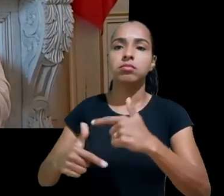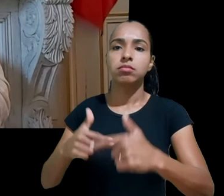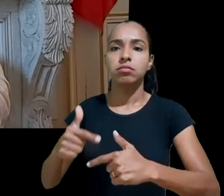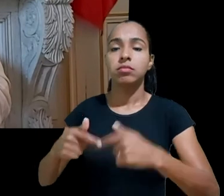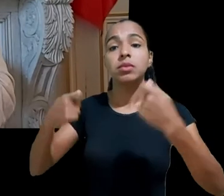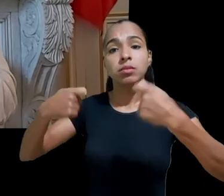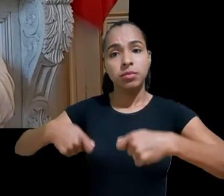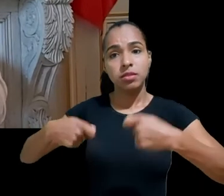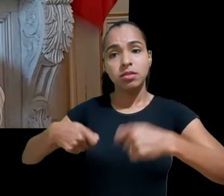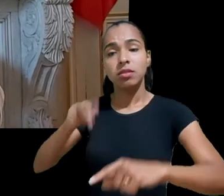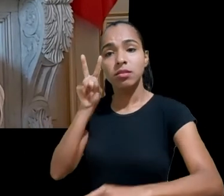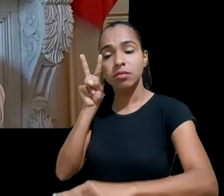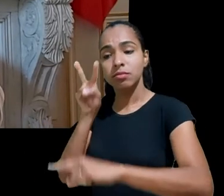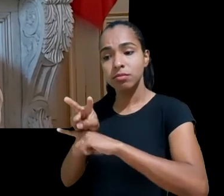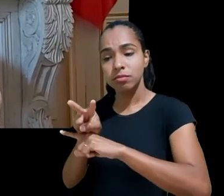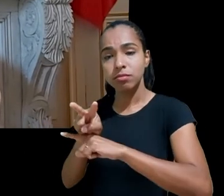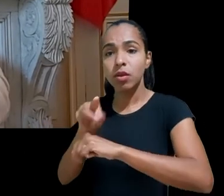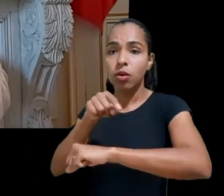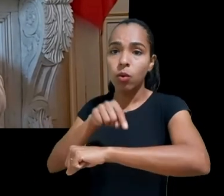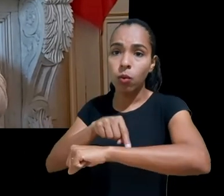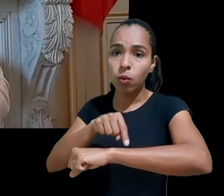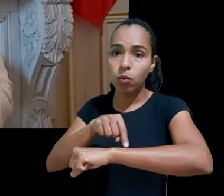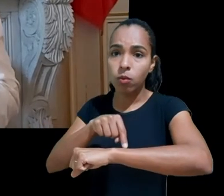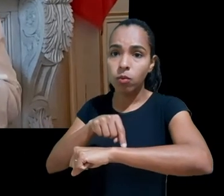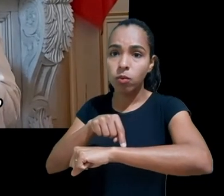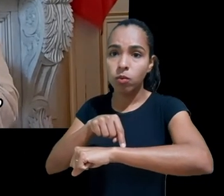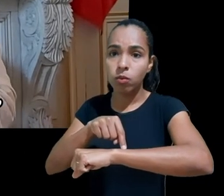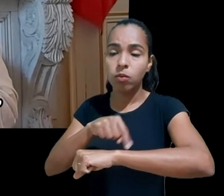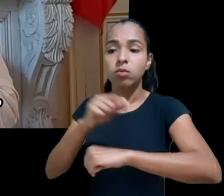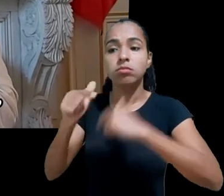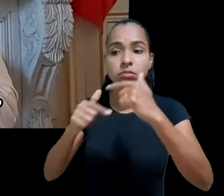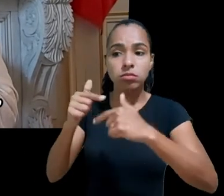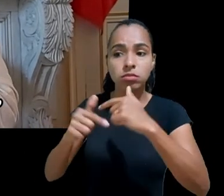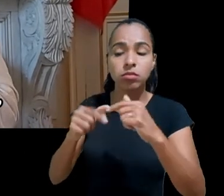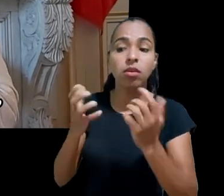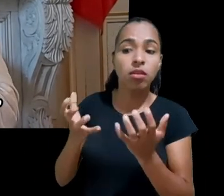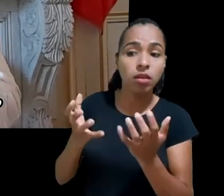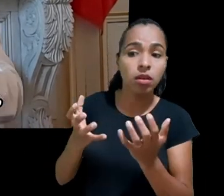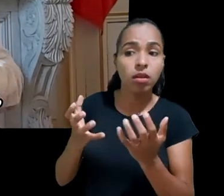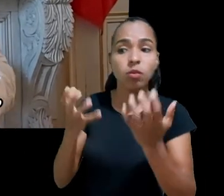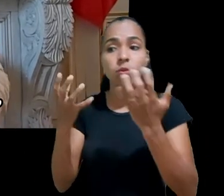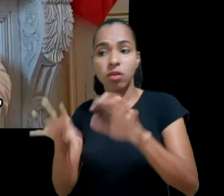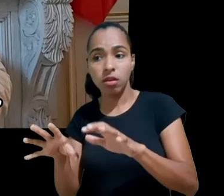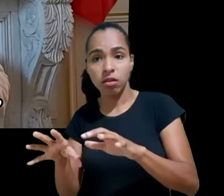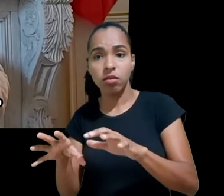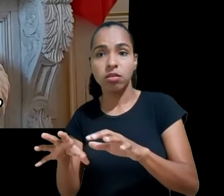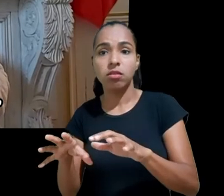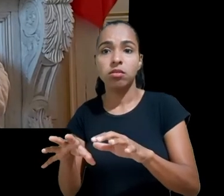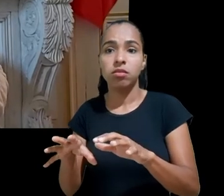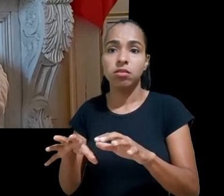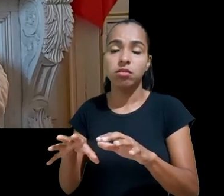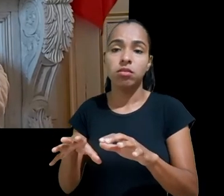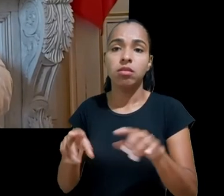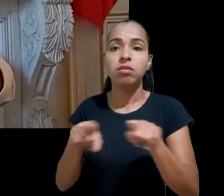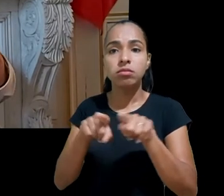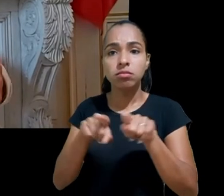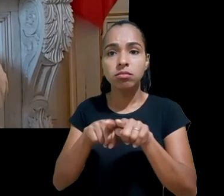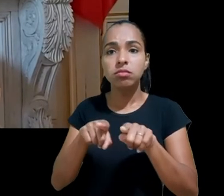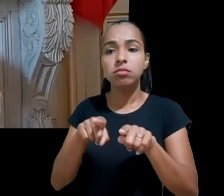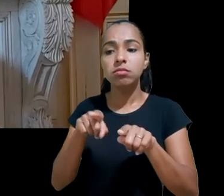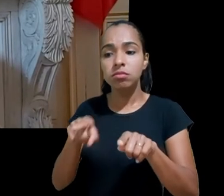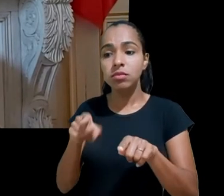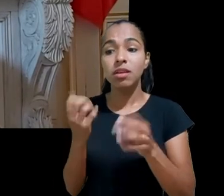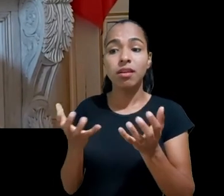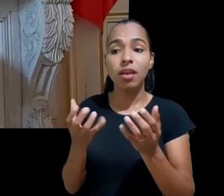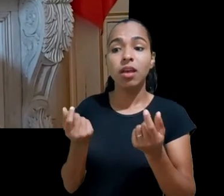le protéger dans son consentement à travailler il faut le protéger bien entendu dans ses intérêts financiers pour faire en sorte